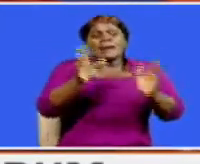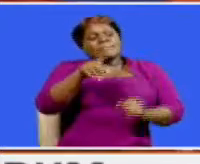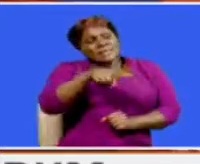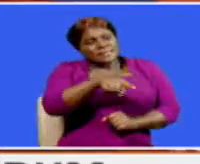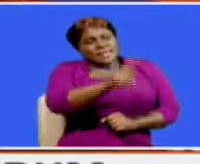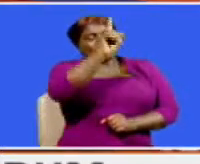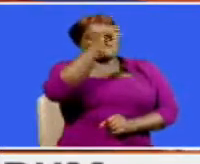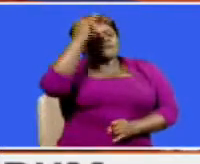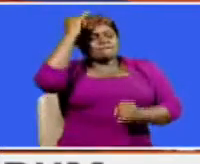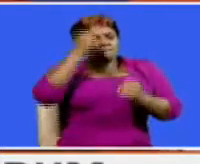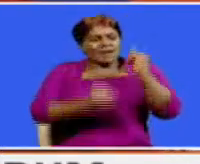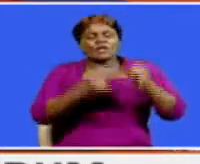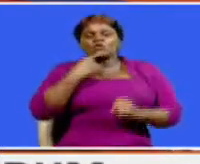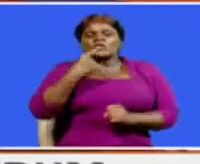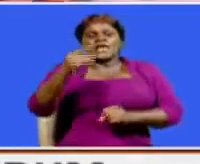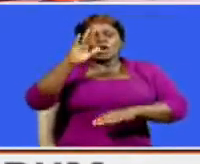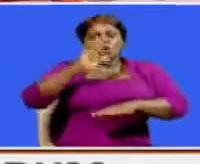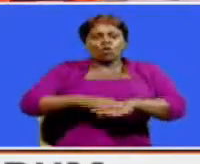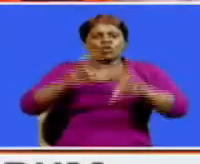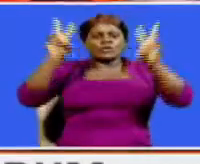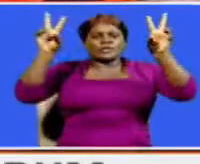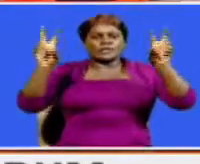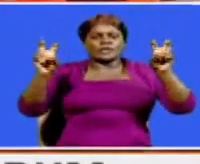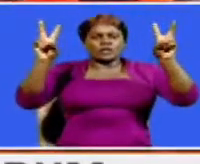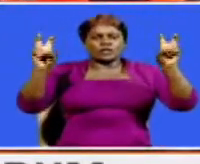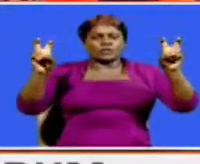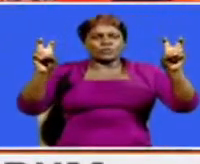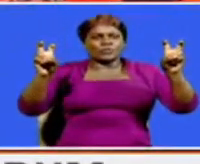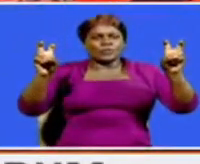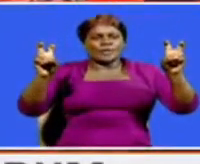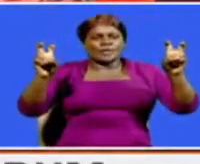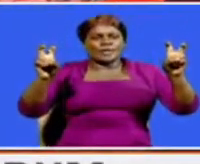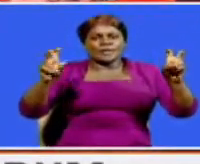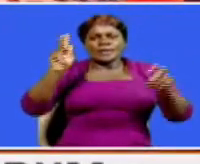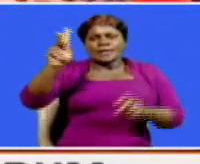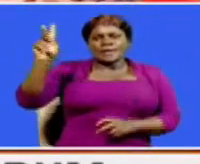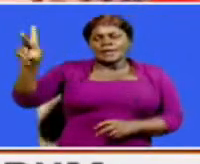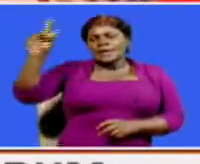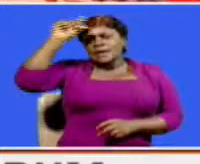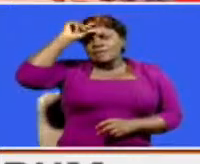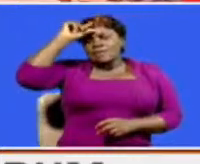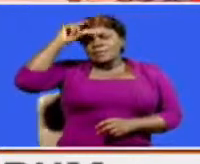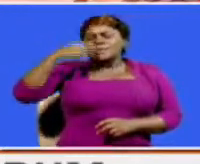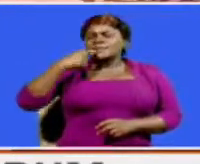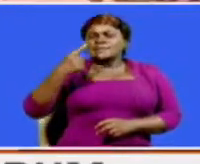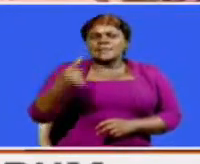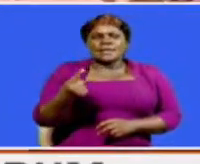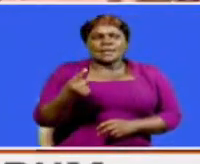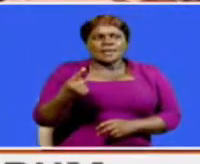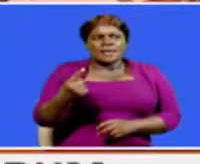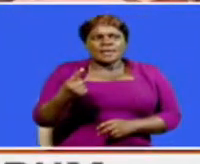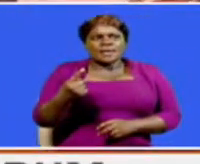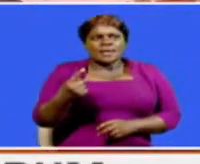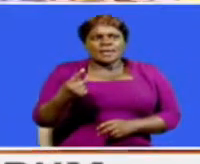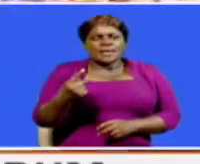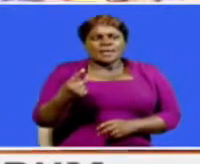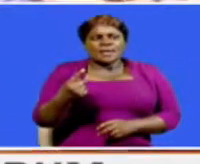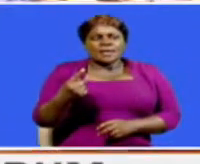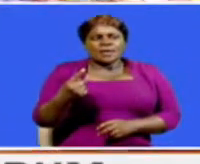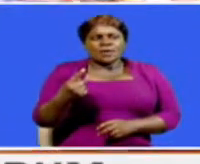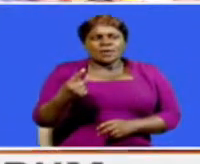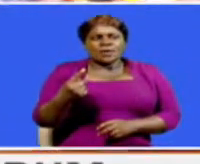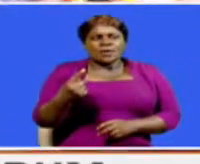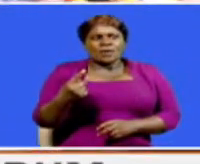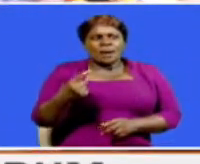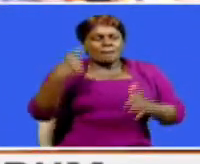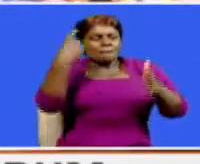awe na final say kwa hayo maneno. The politicians condemned the Kenya Kwanza government, saying that they have failed to serve Kenyans.